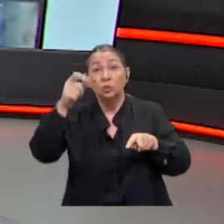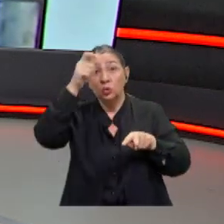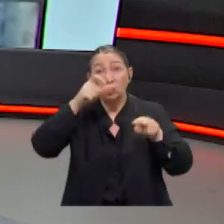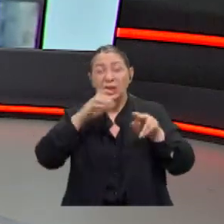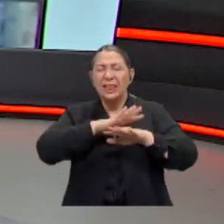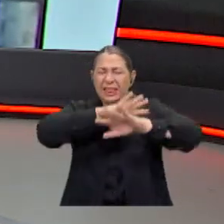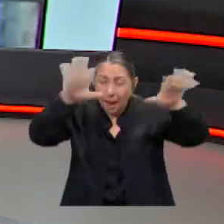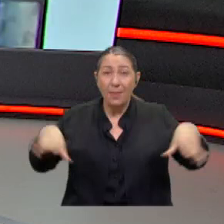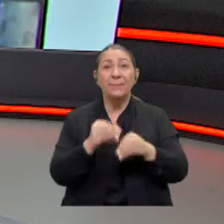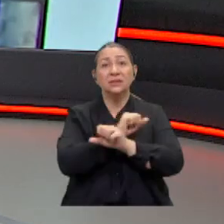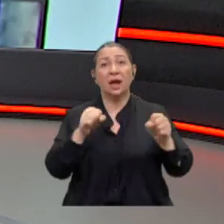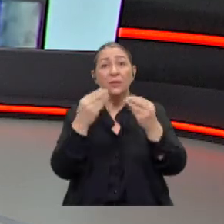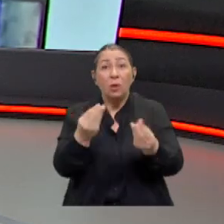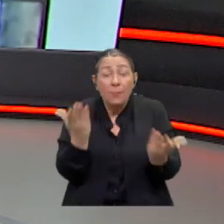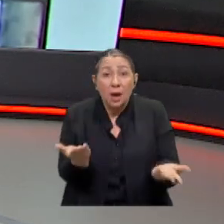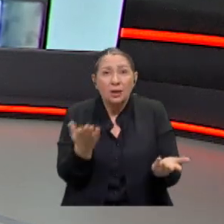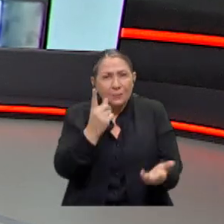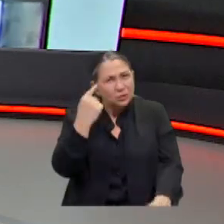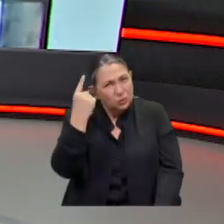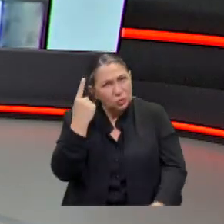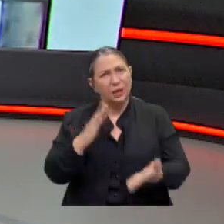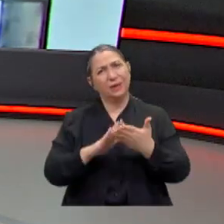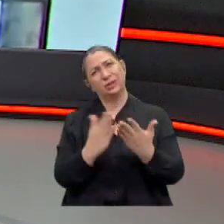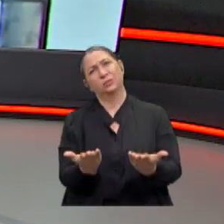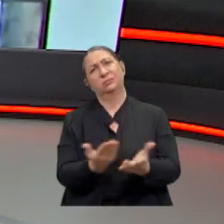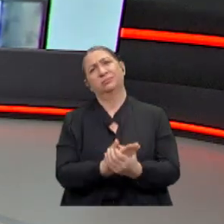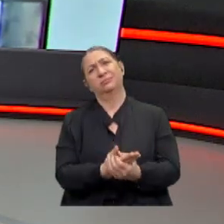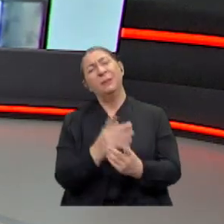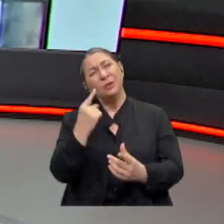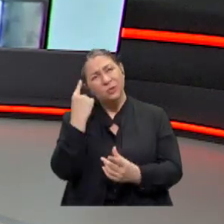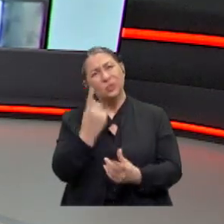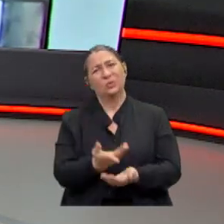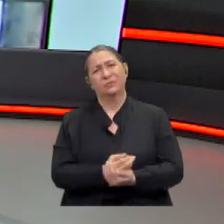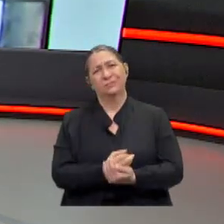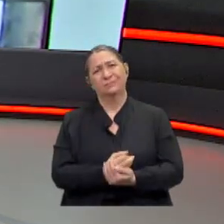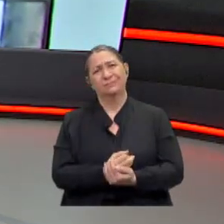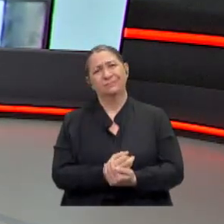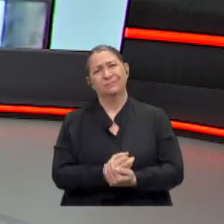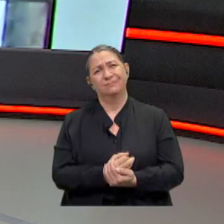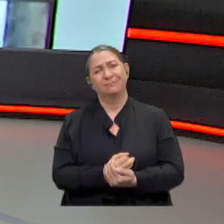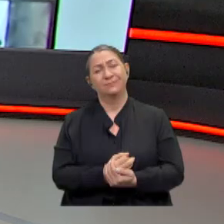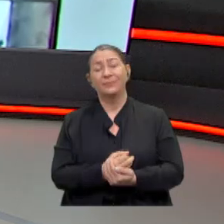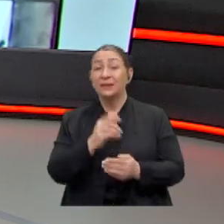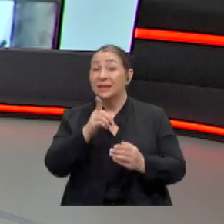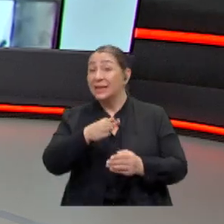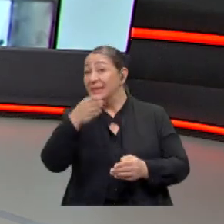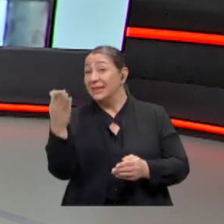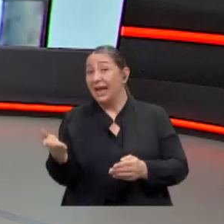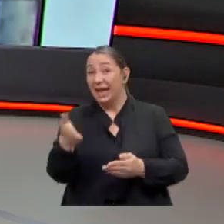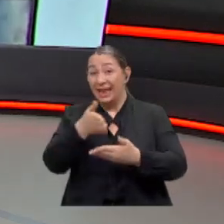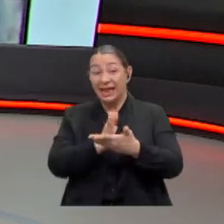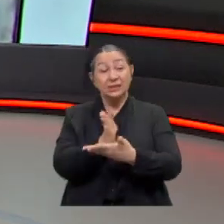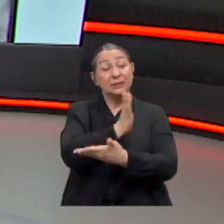ülkenin tamamına zarar veriyor ama ya Bunu bir düşünün Arkadaşlar bunu bir düşünün ve diğer